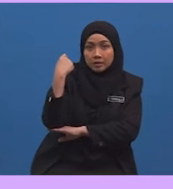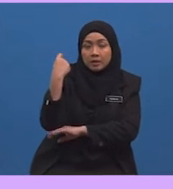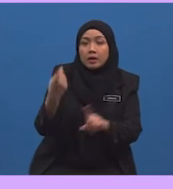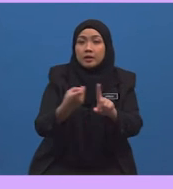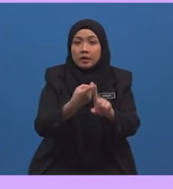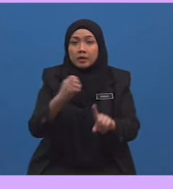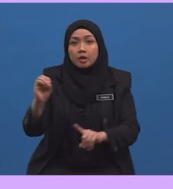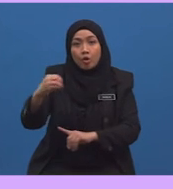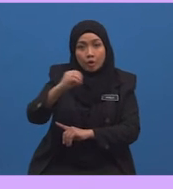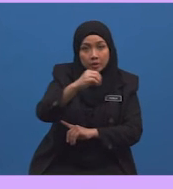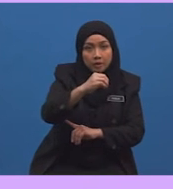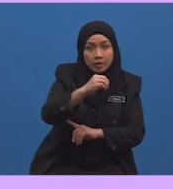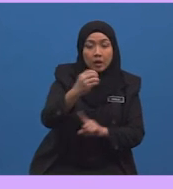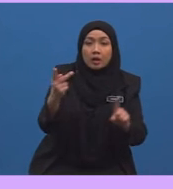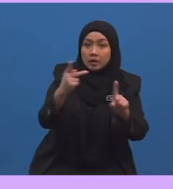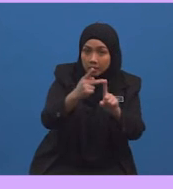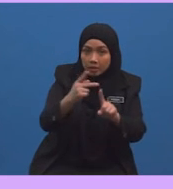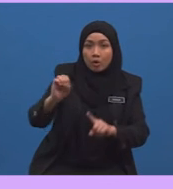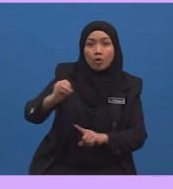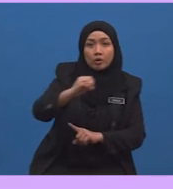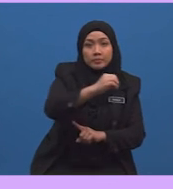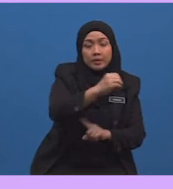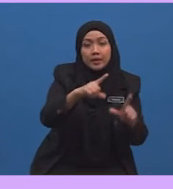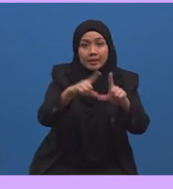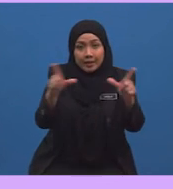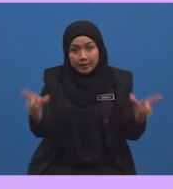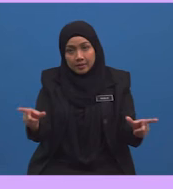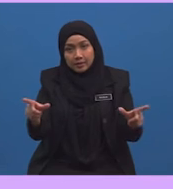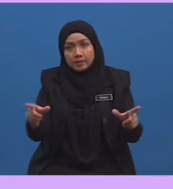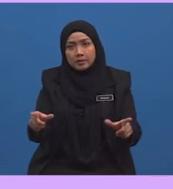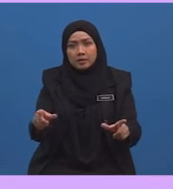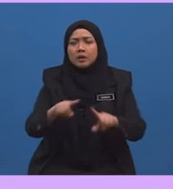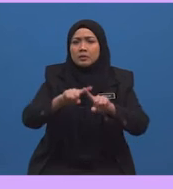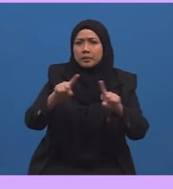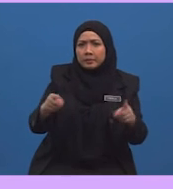lain. Namun terdapat kehilangan tenaga semasa aliran tenaga.